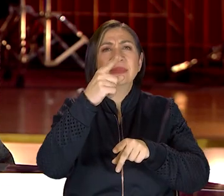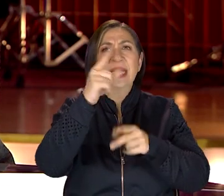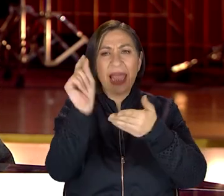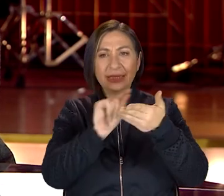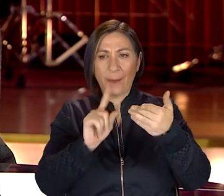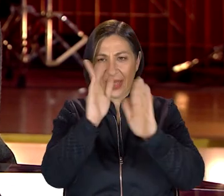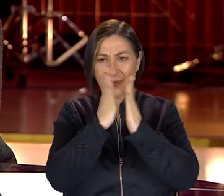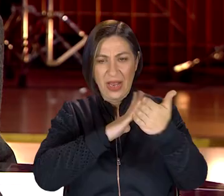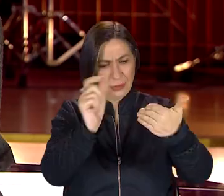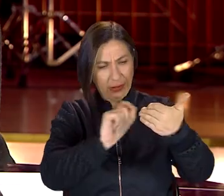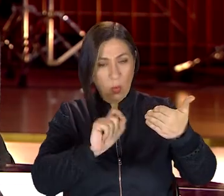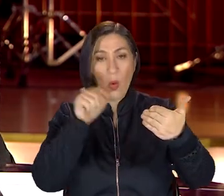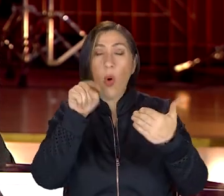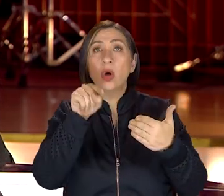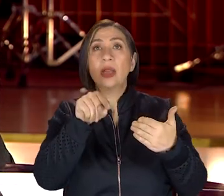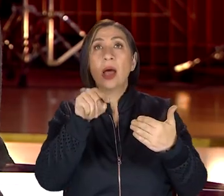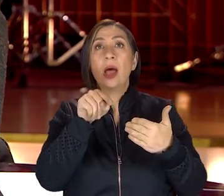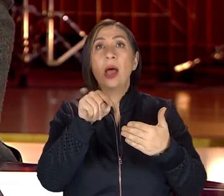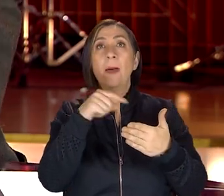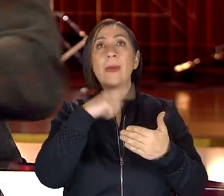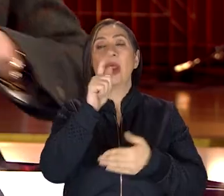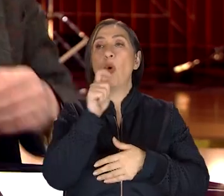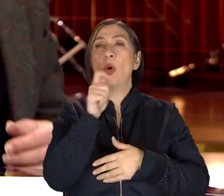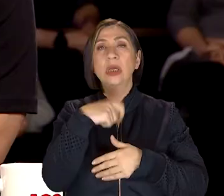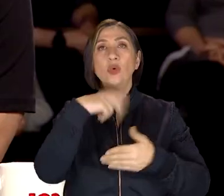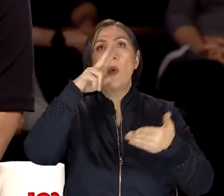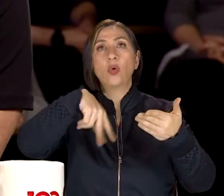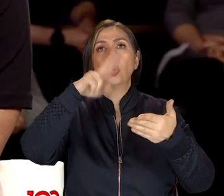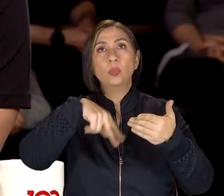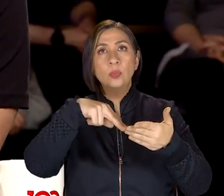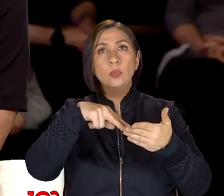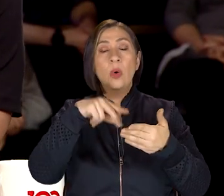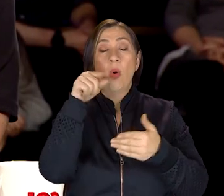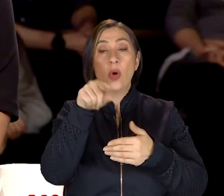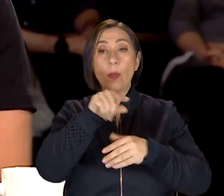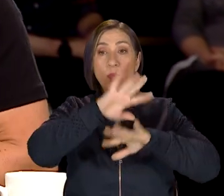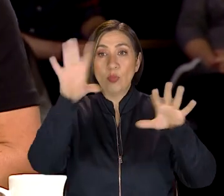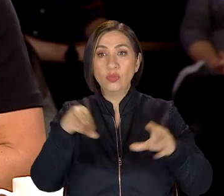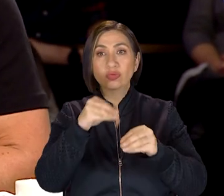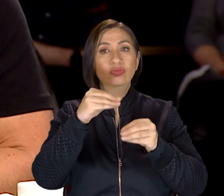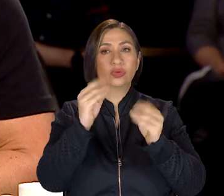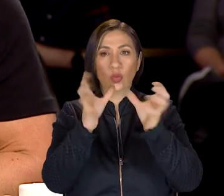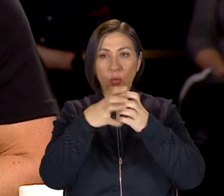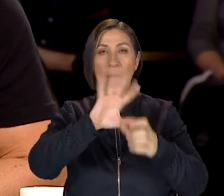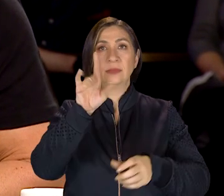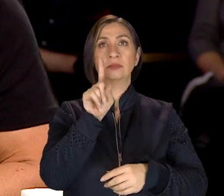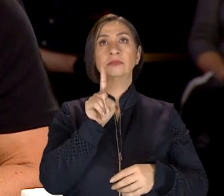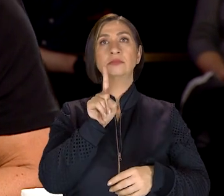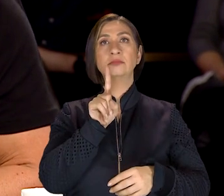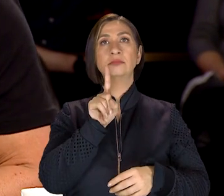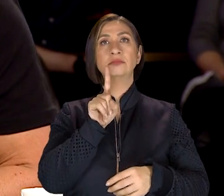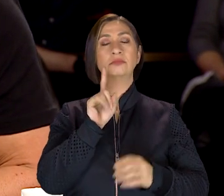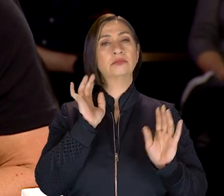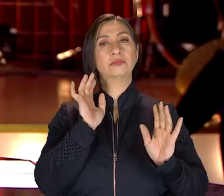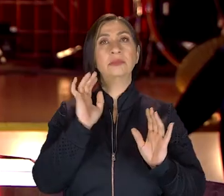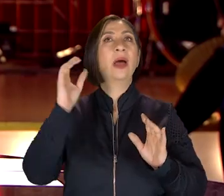Trek'i yazarken hmm, orada bunu ben bir röportajda okumuştum hmm, Rolling Stone'da. Oradaki bütün karakterler mesela çok dik duruyor. Hepsi dik durur. Hepsi